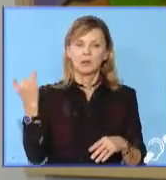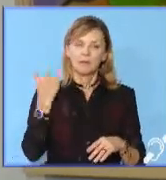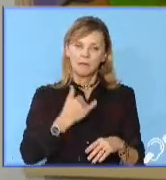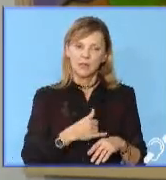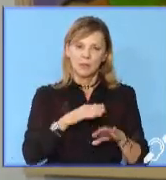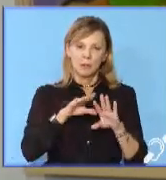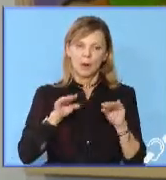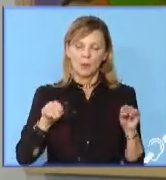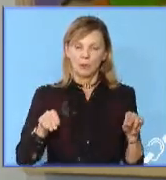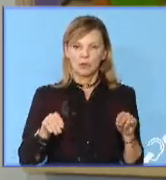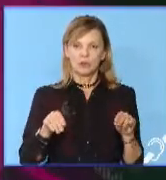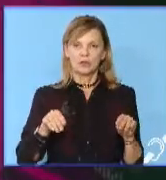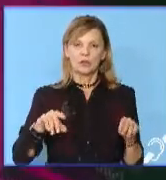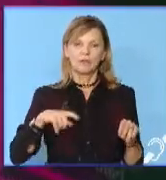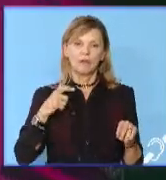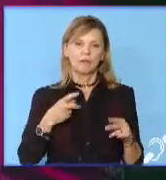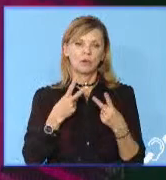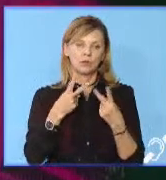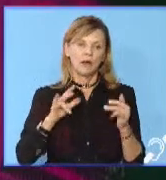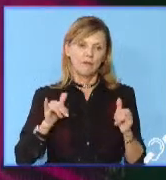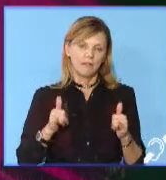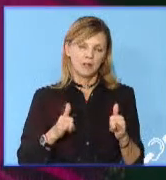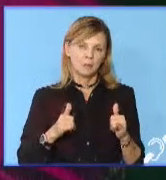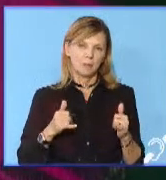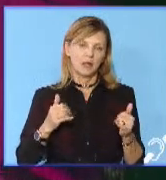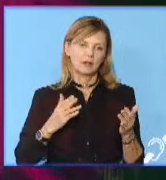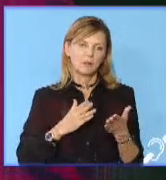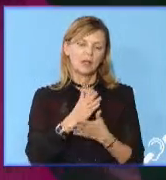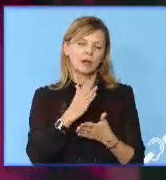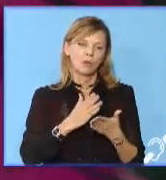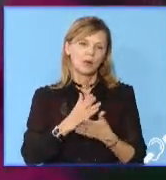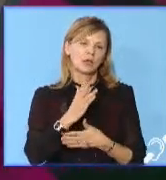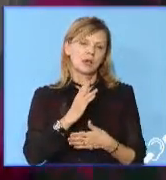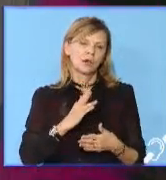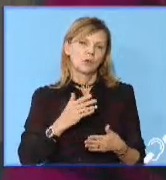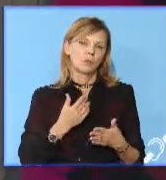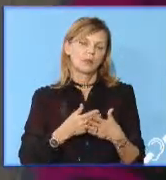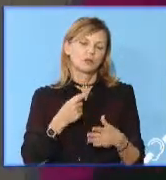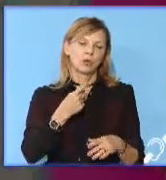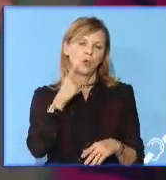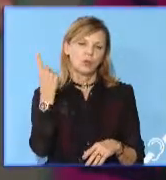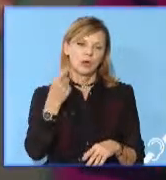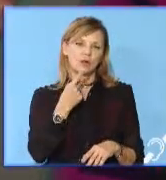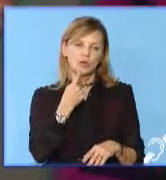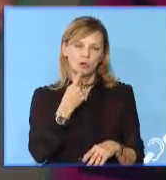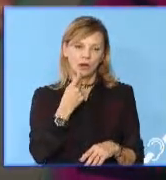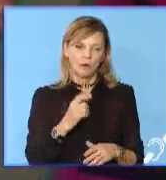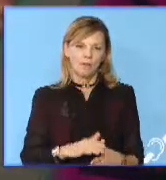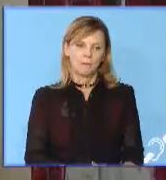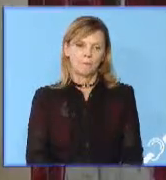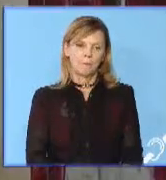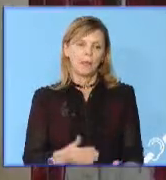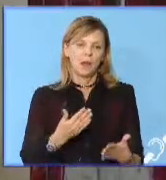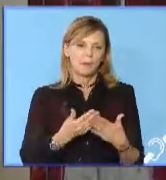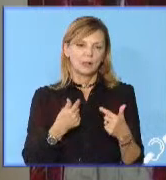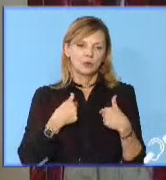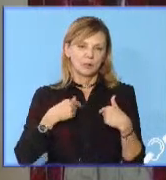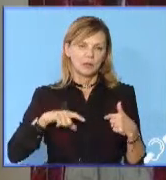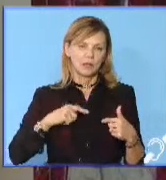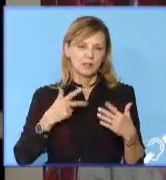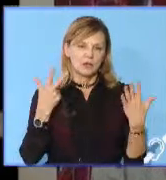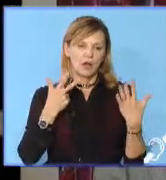deja un eveniment, să zicem, de temă, un eveniment de căpătâi pentru Craiova și lumea artei craiovene. Pentru mine este a